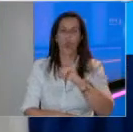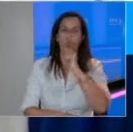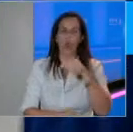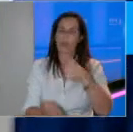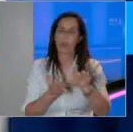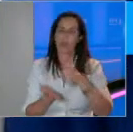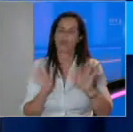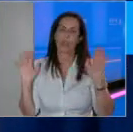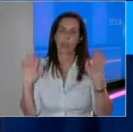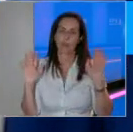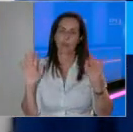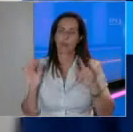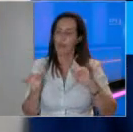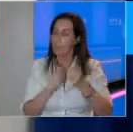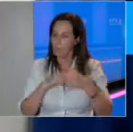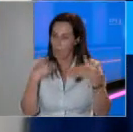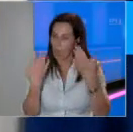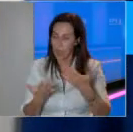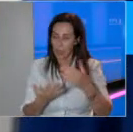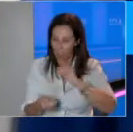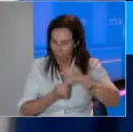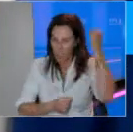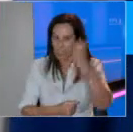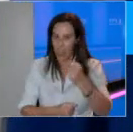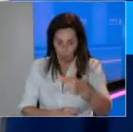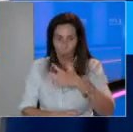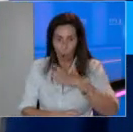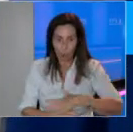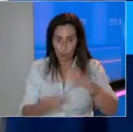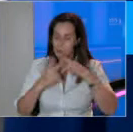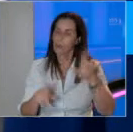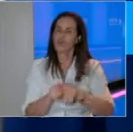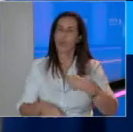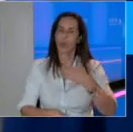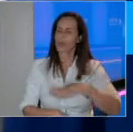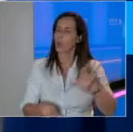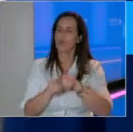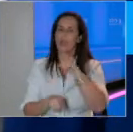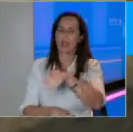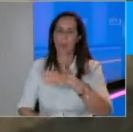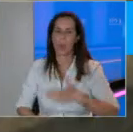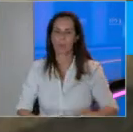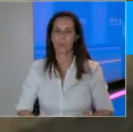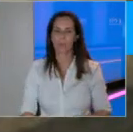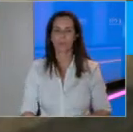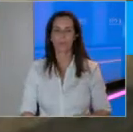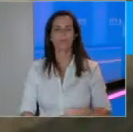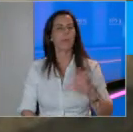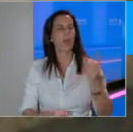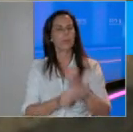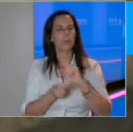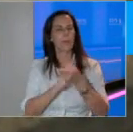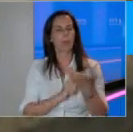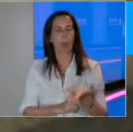רוצים להמשיך בדבר הזה. במקום לתת להם פטיש בראש ולהגיד להם, אתם רוצים הסדרה בדרך שלנו, לא בדרך שלכם. אם אתה במקומה, מה אתה